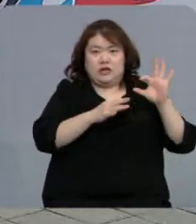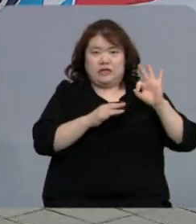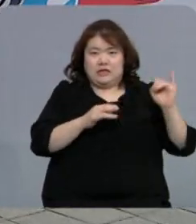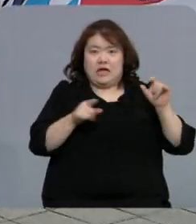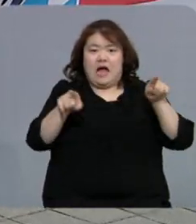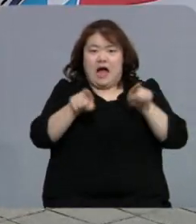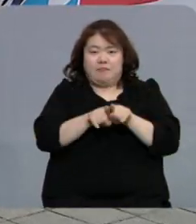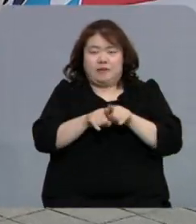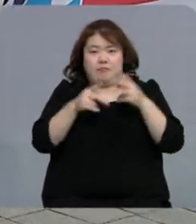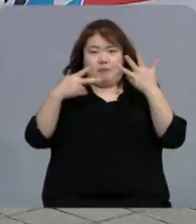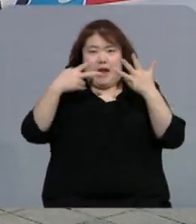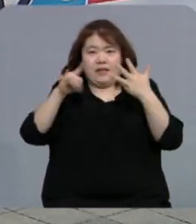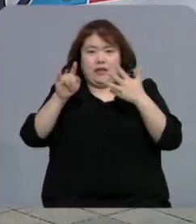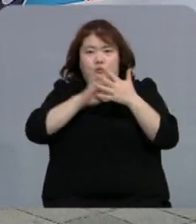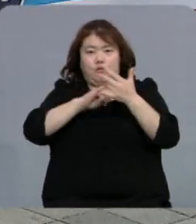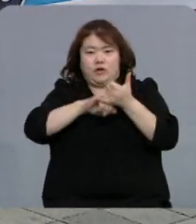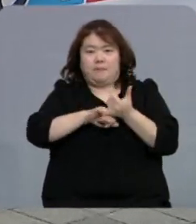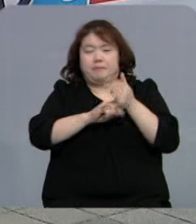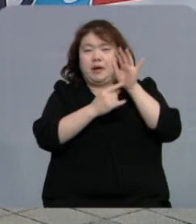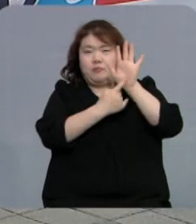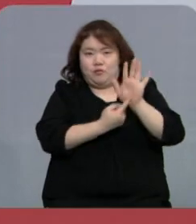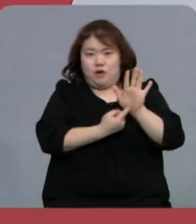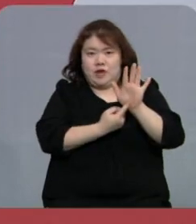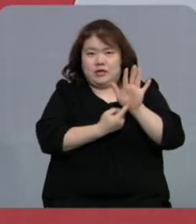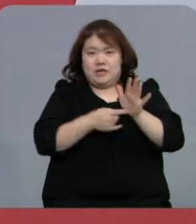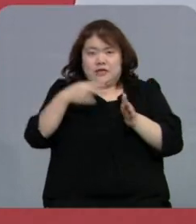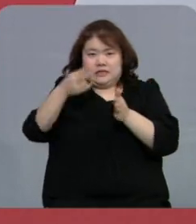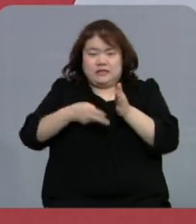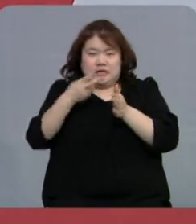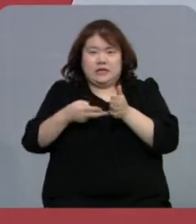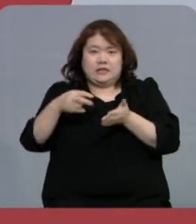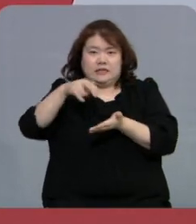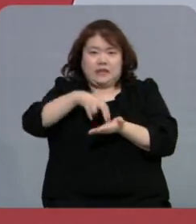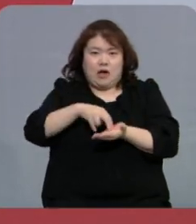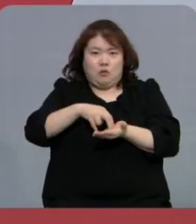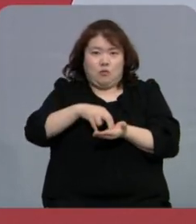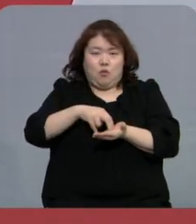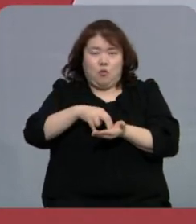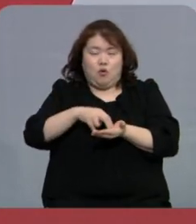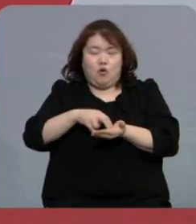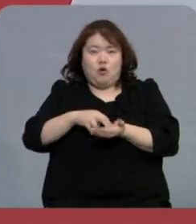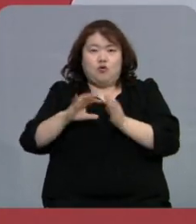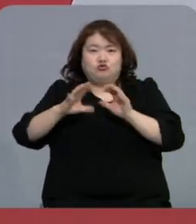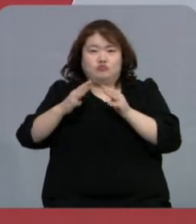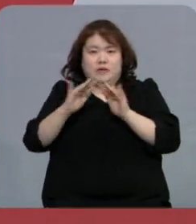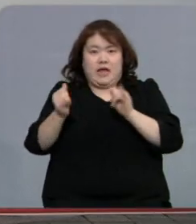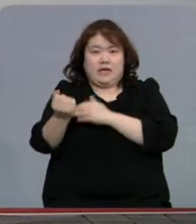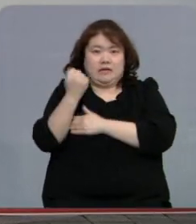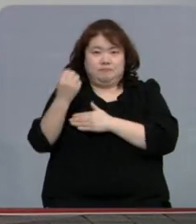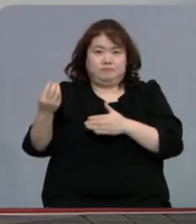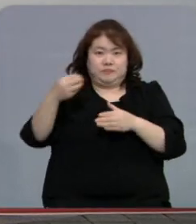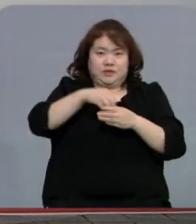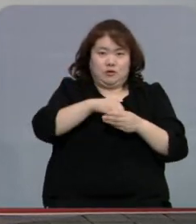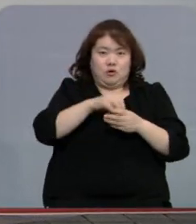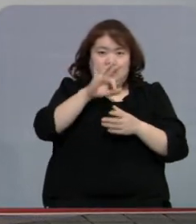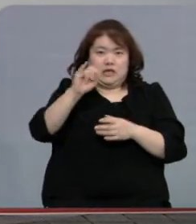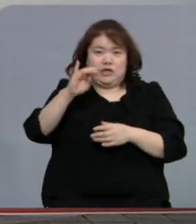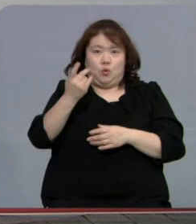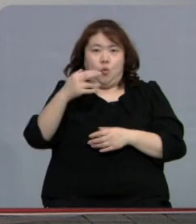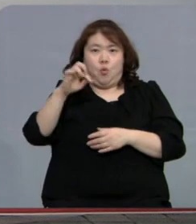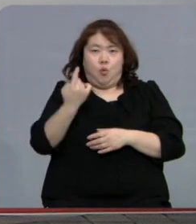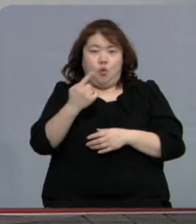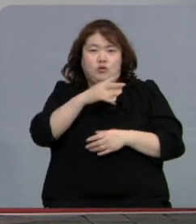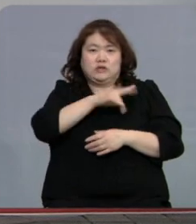전북 8대 공약을 발표한 뒤 열정 열차를 타고 국민의힘에 입당한 이용우 의원의 지역구인 남원도